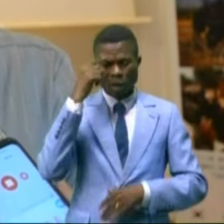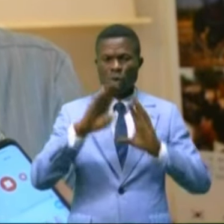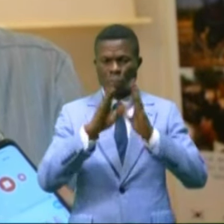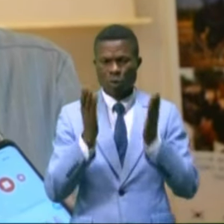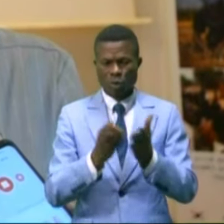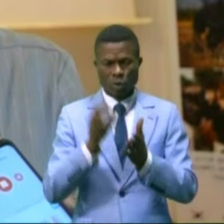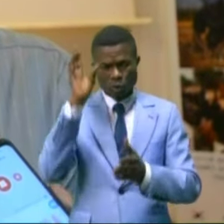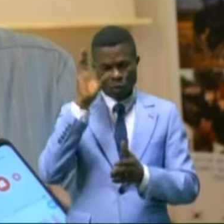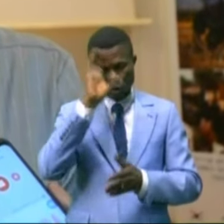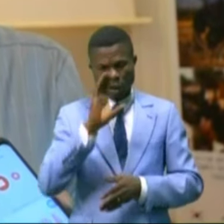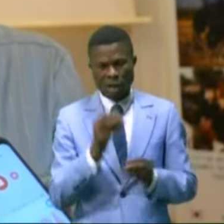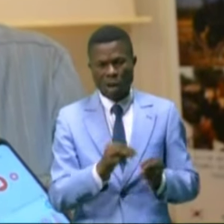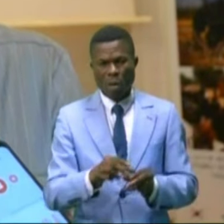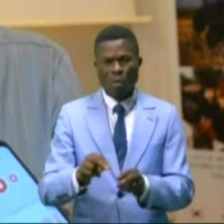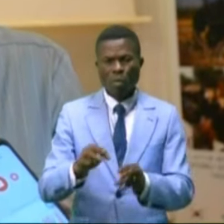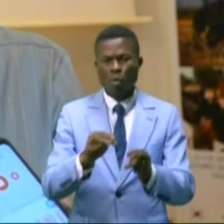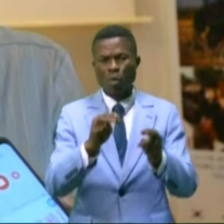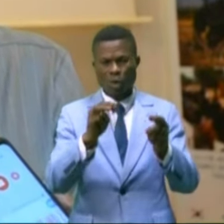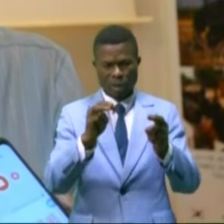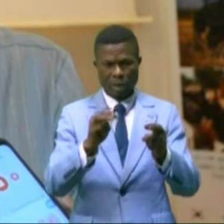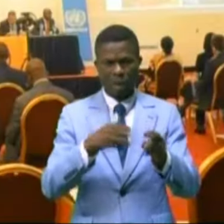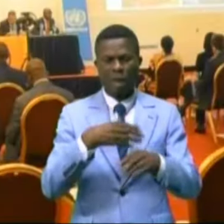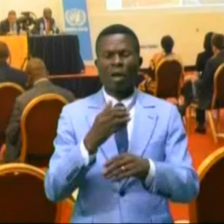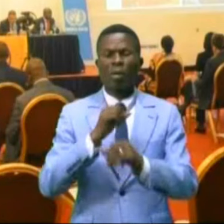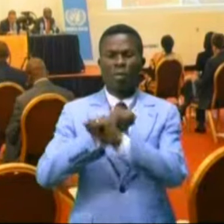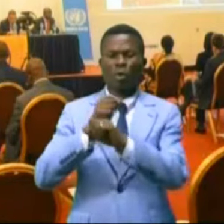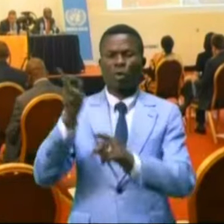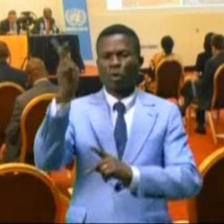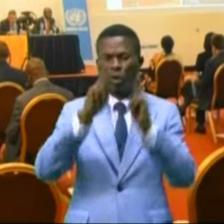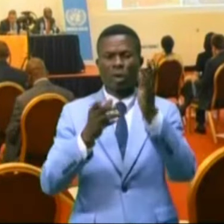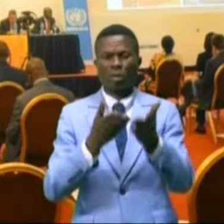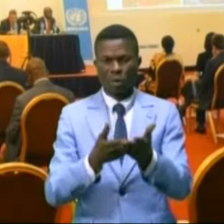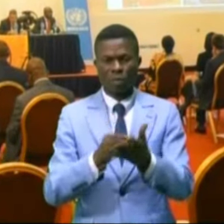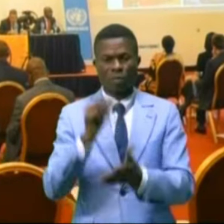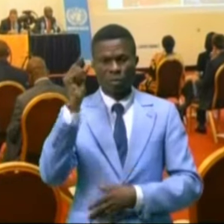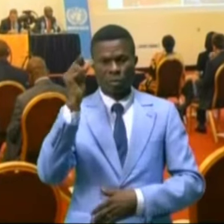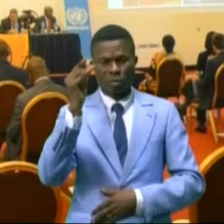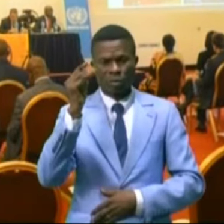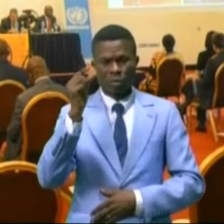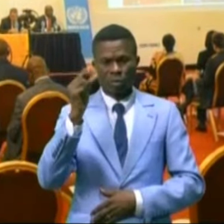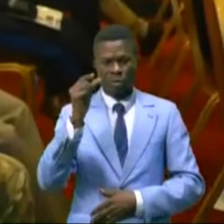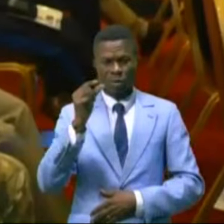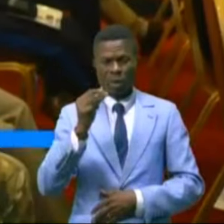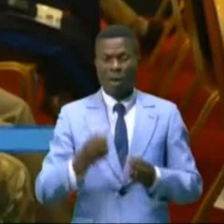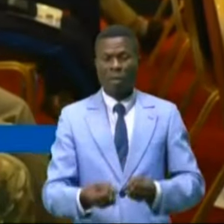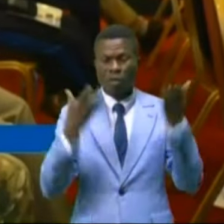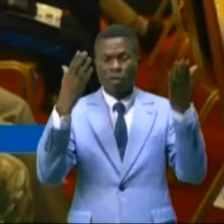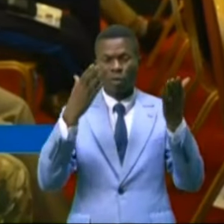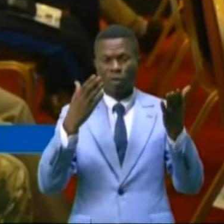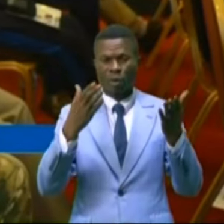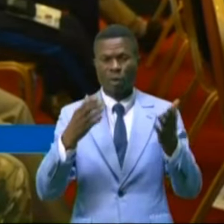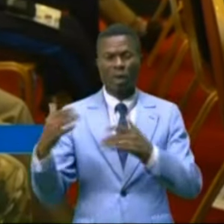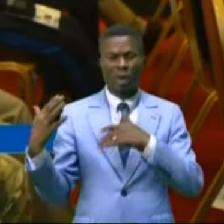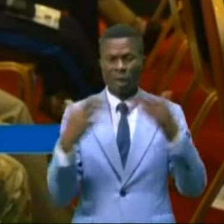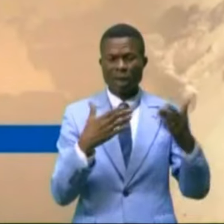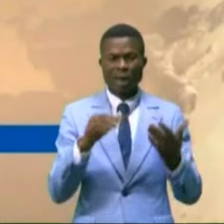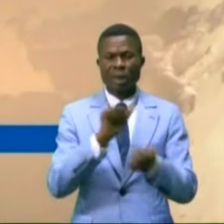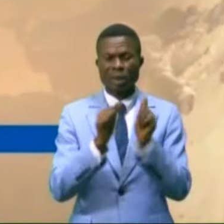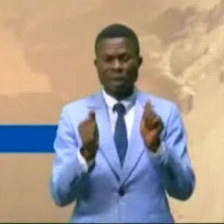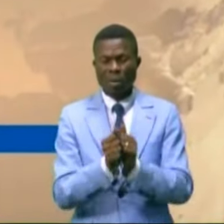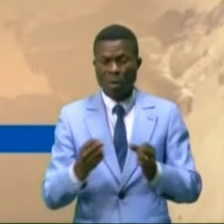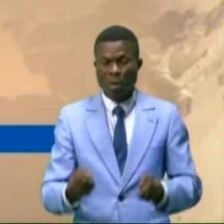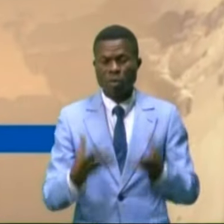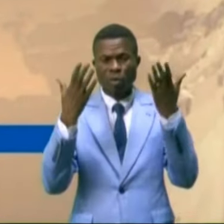affiter des stratégies qui nous permettent d'aller en direction de la population le mine Le Rest explosif de guerre et les engins